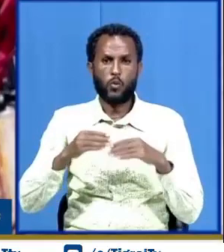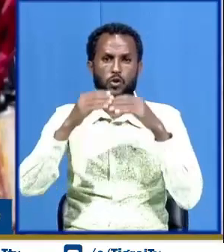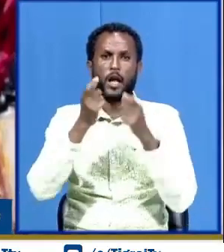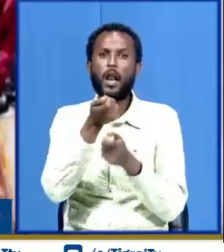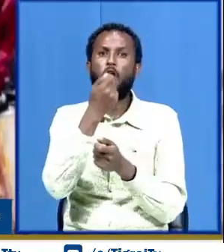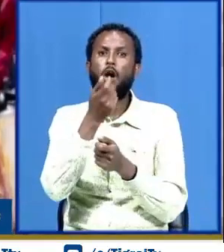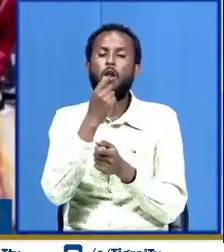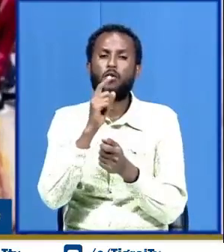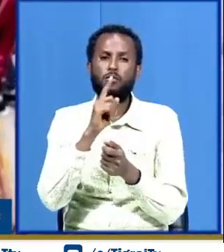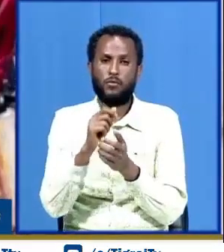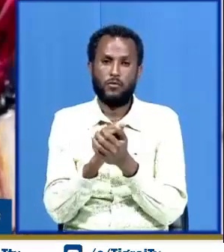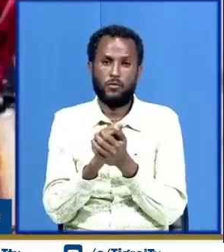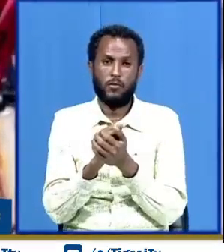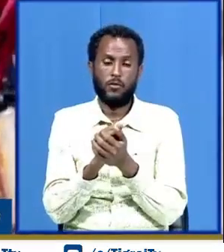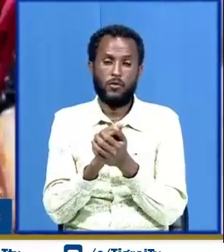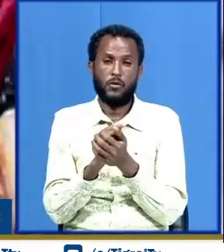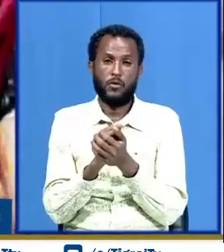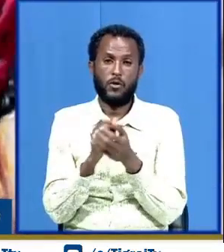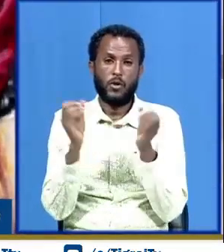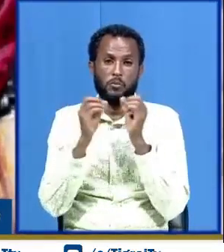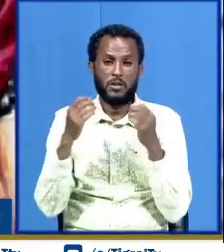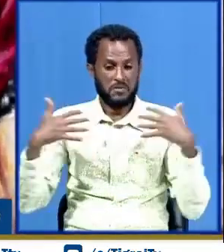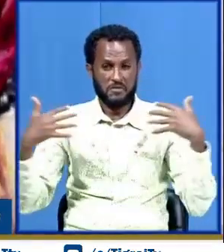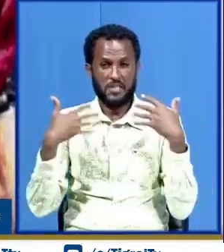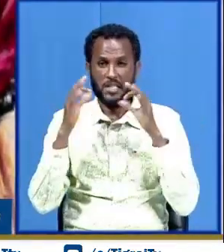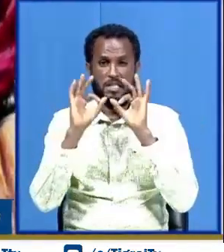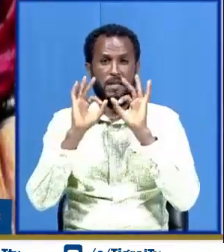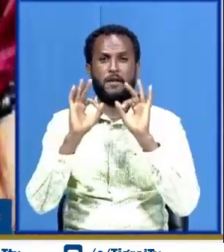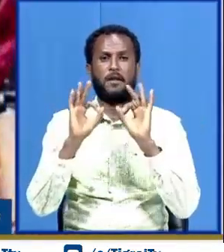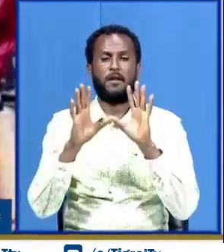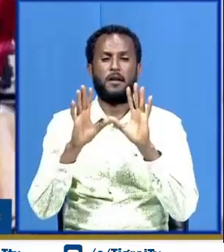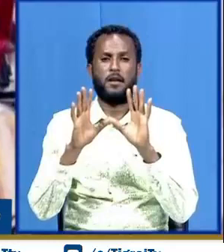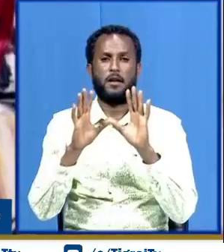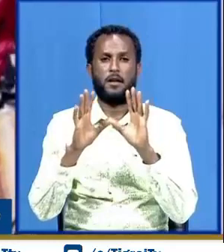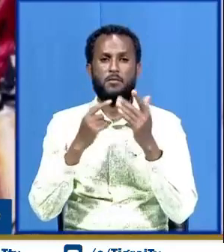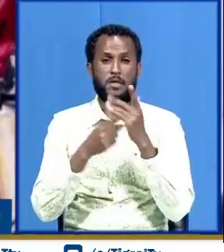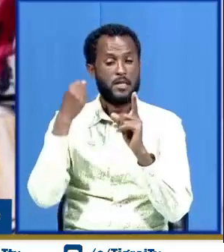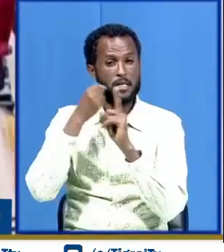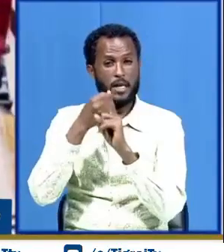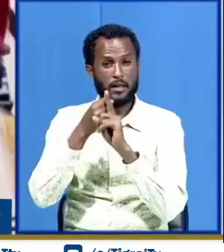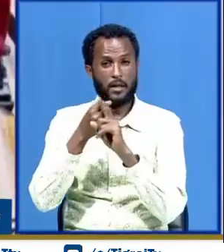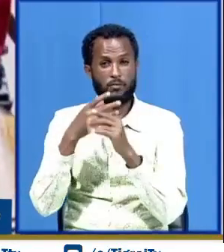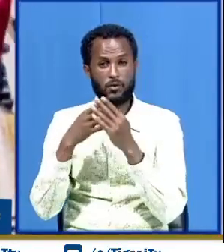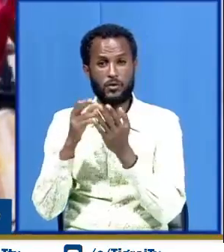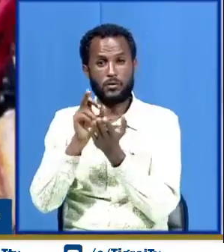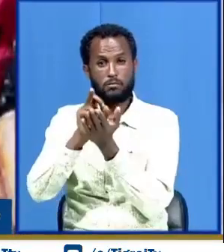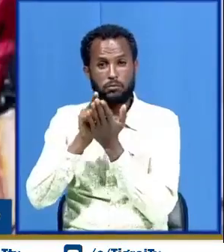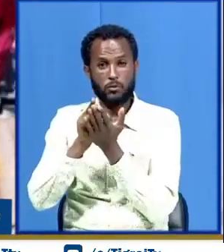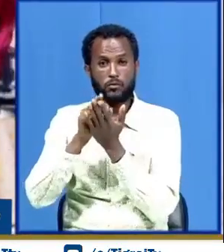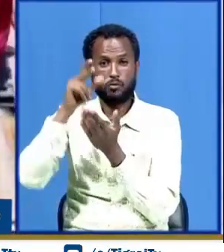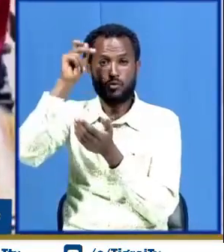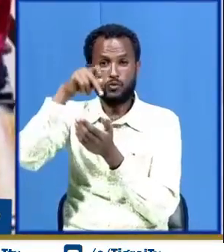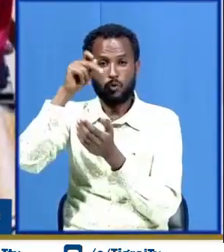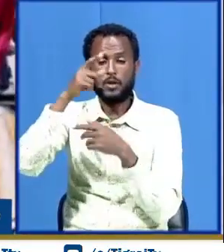ኣሎ ማለት እዩ ታብኡ ምንም ፍርሕ ደይብልና ማለት እዩ ብዚ ተዋግዐ ብዚ ህምላበላካ ብድማሳርያ ብዚ ድሮን